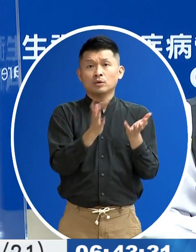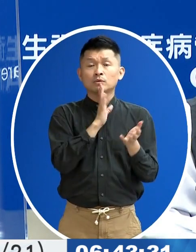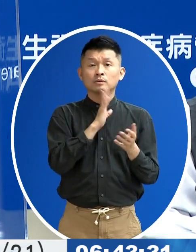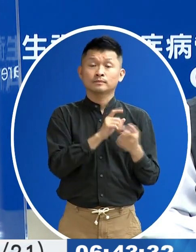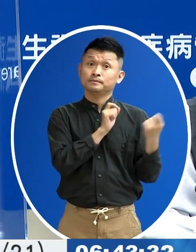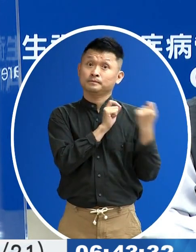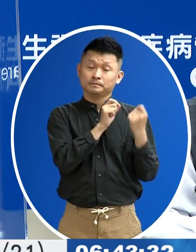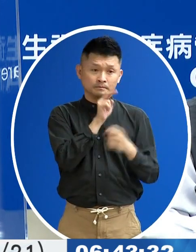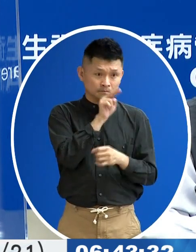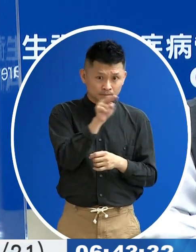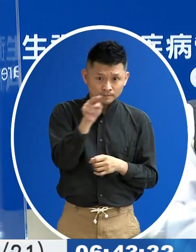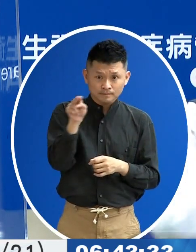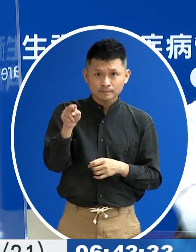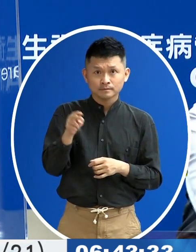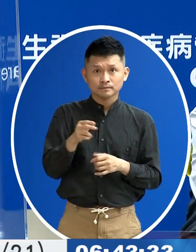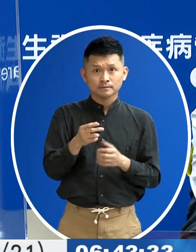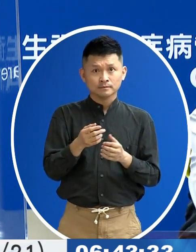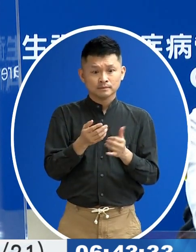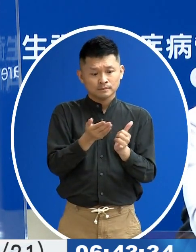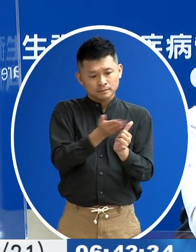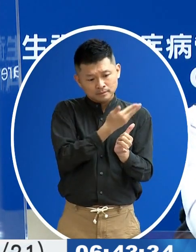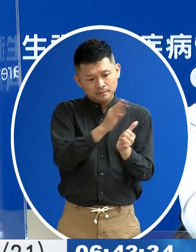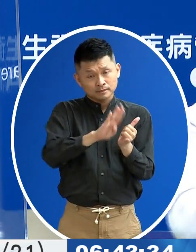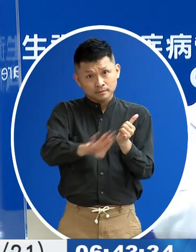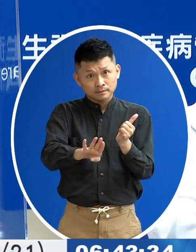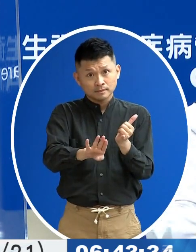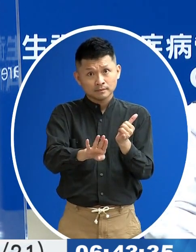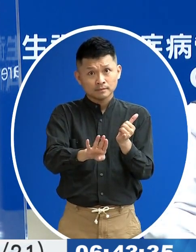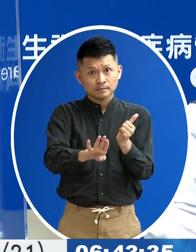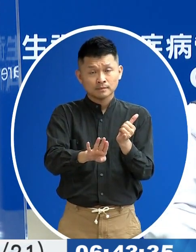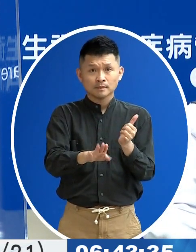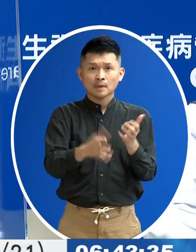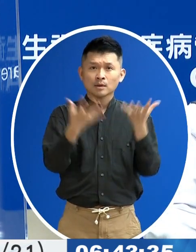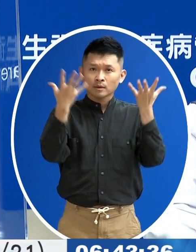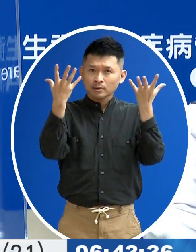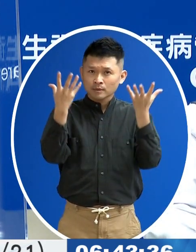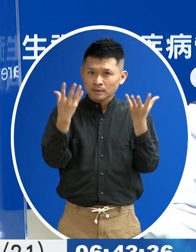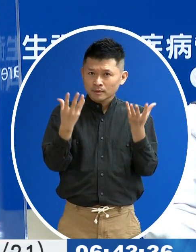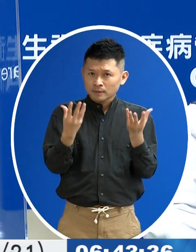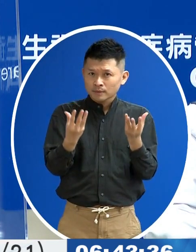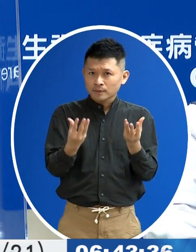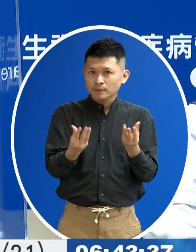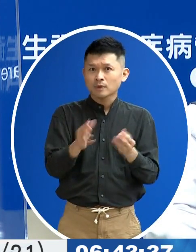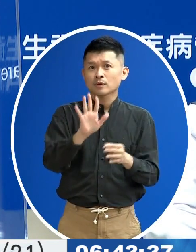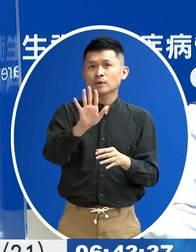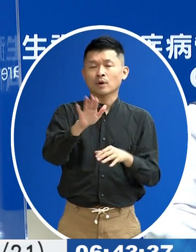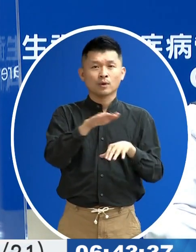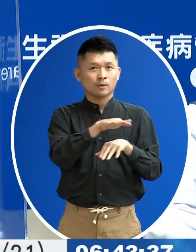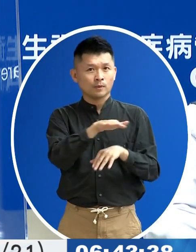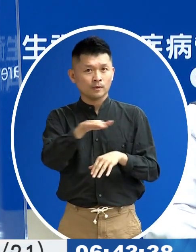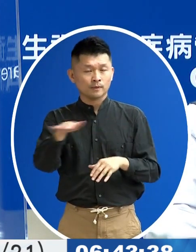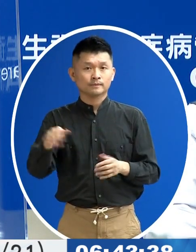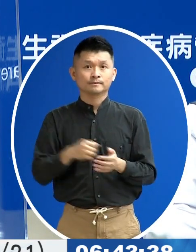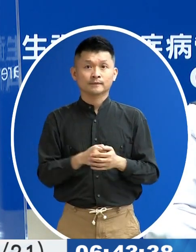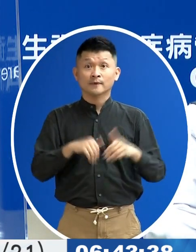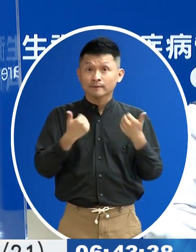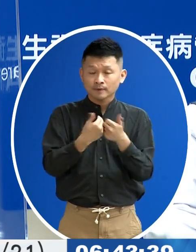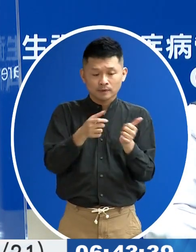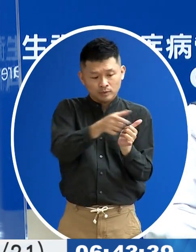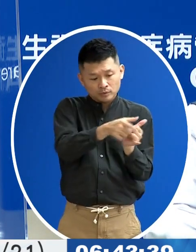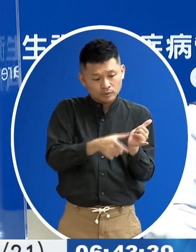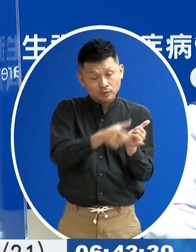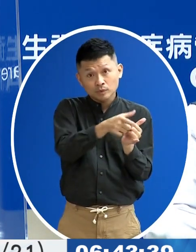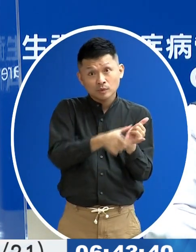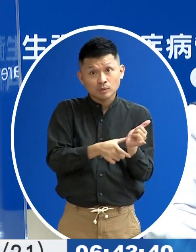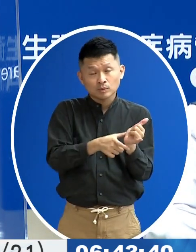现在我们观察到是南北这两端都已经开始在平稳，甚至在下降。那现在等于是在中部